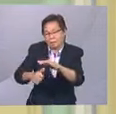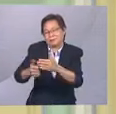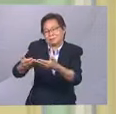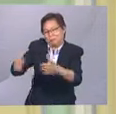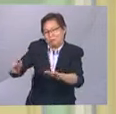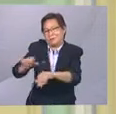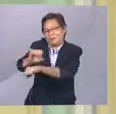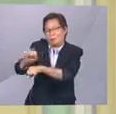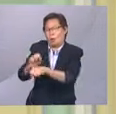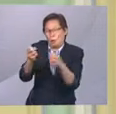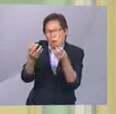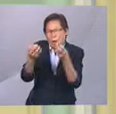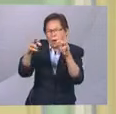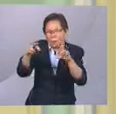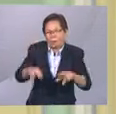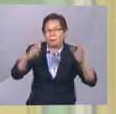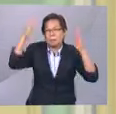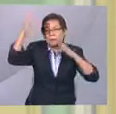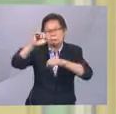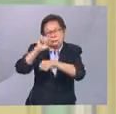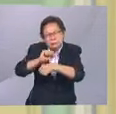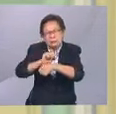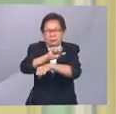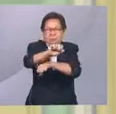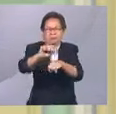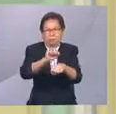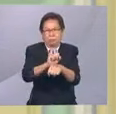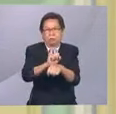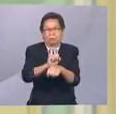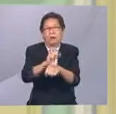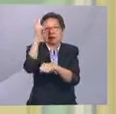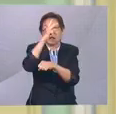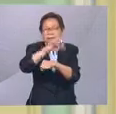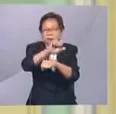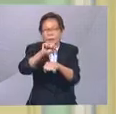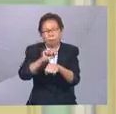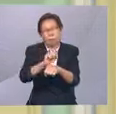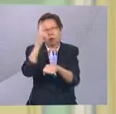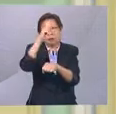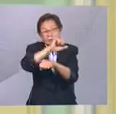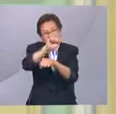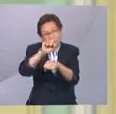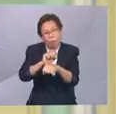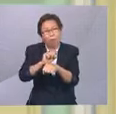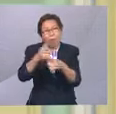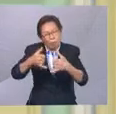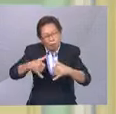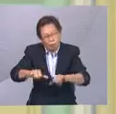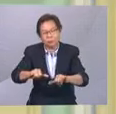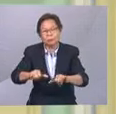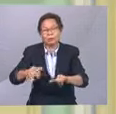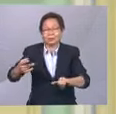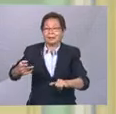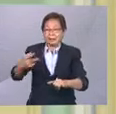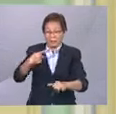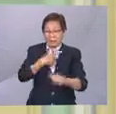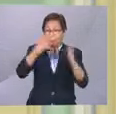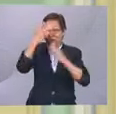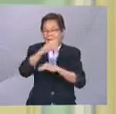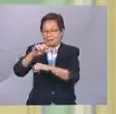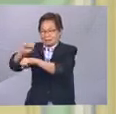ramai rakyat kita yang masih bekerja dan kaca Singapura masih lagi seperti yang kita persegi bersama